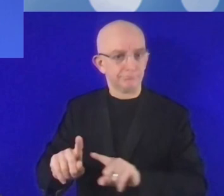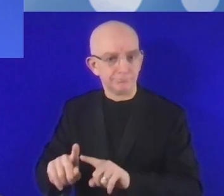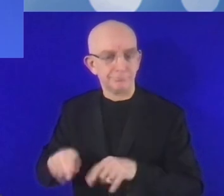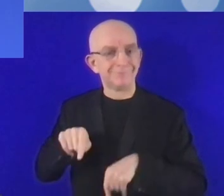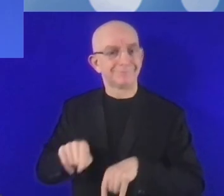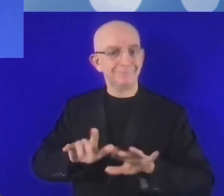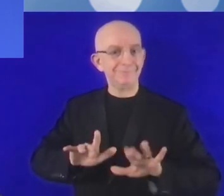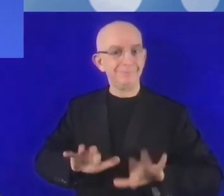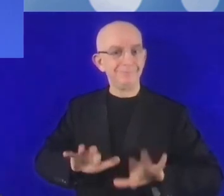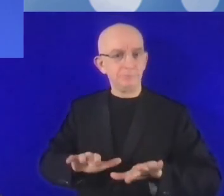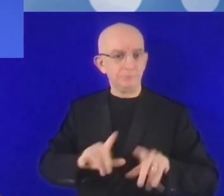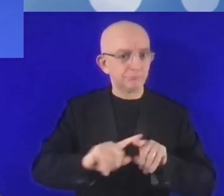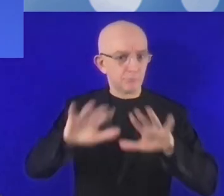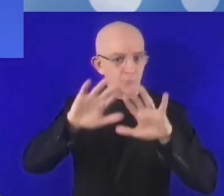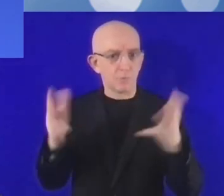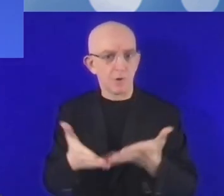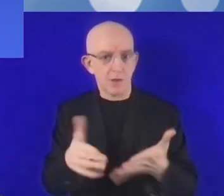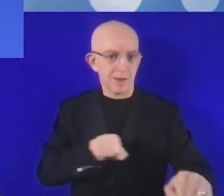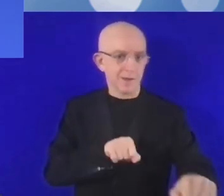在新冠情况下，